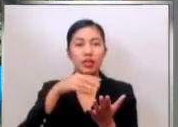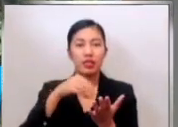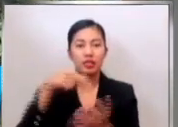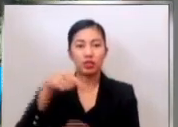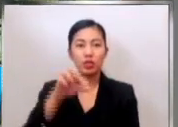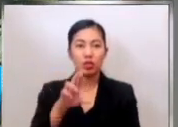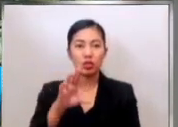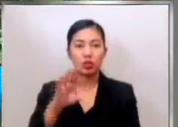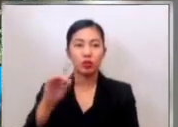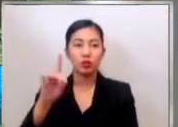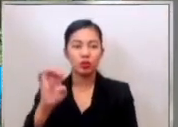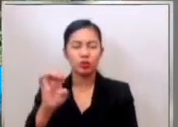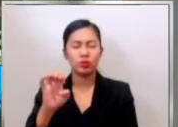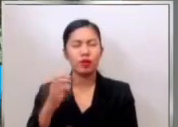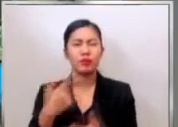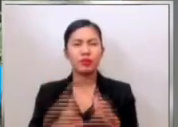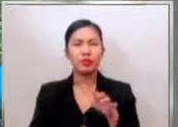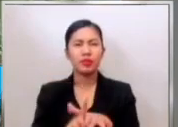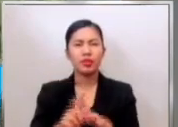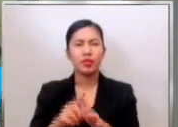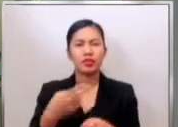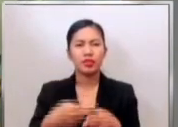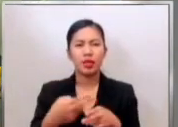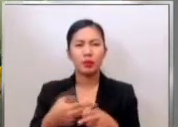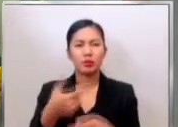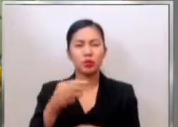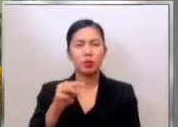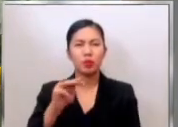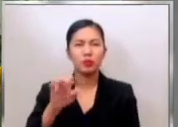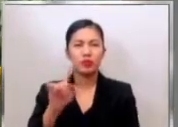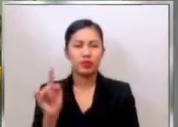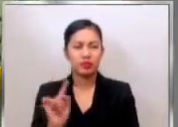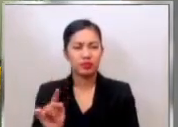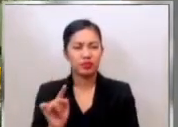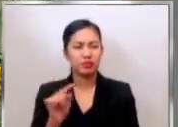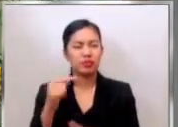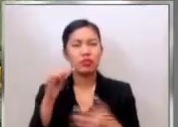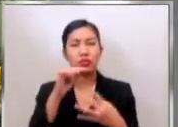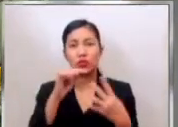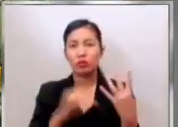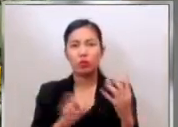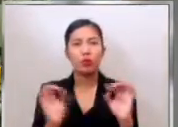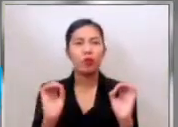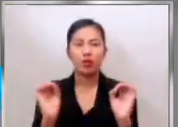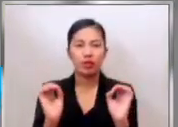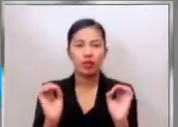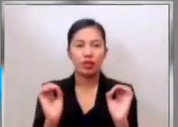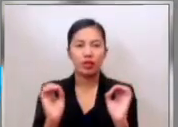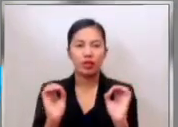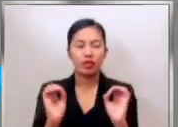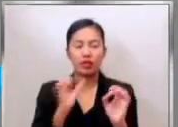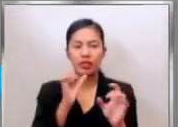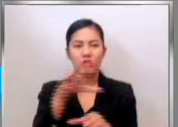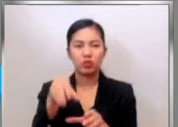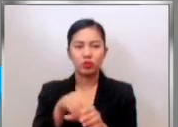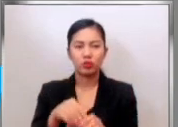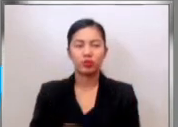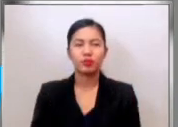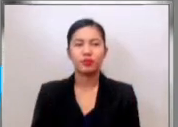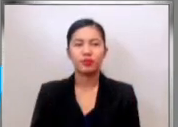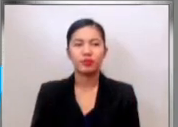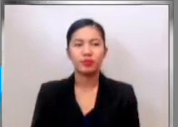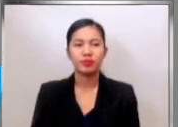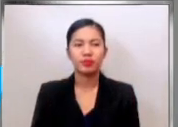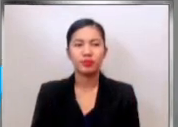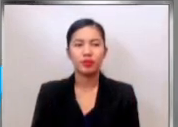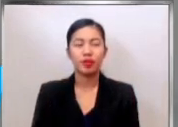Gomez. Ni isa sa kanilang apat, even dun sa 2 minor de edad, wala, hindi included doon. Dahil may logo at pangalan